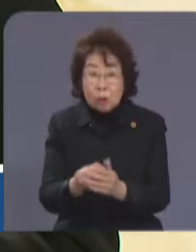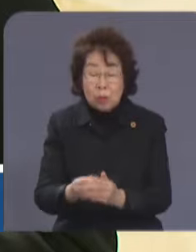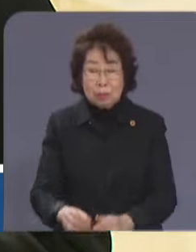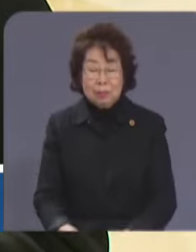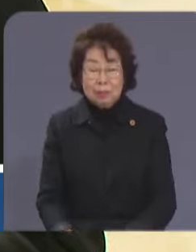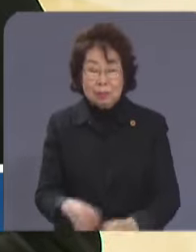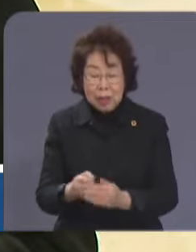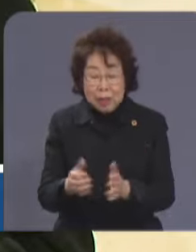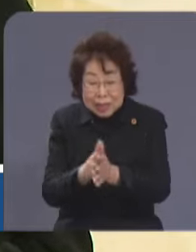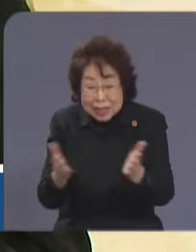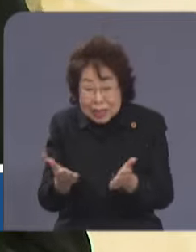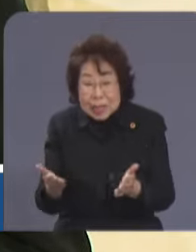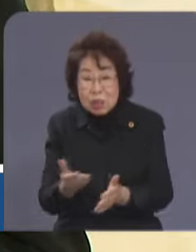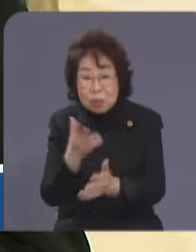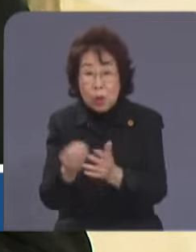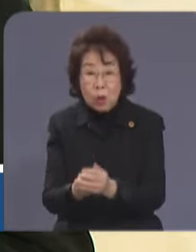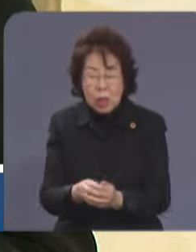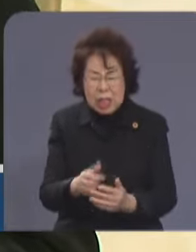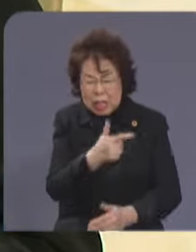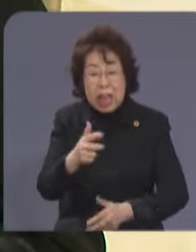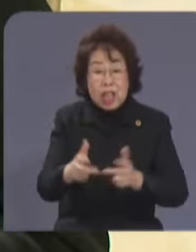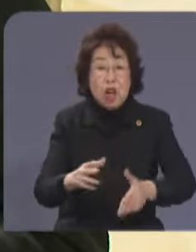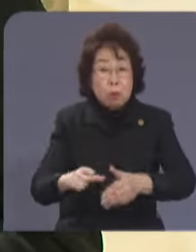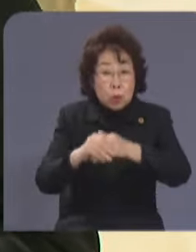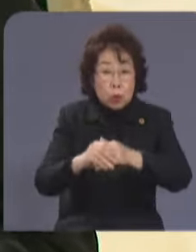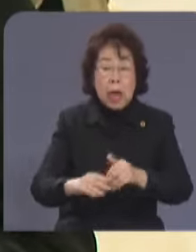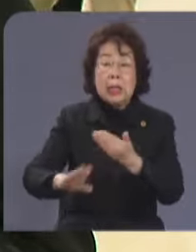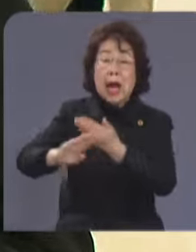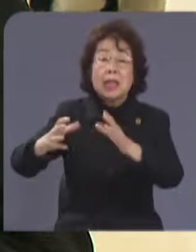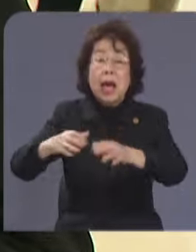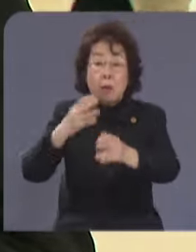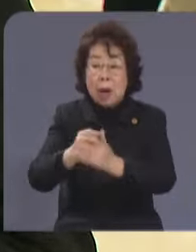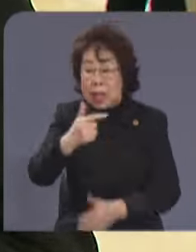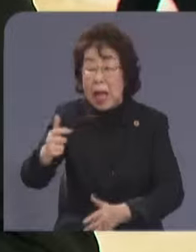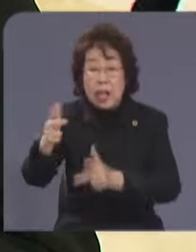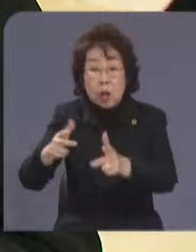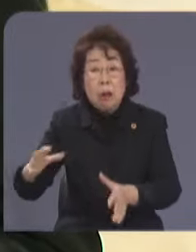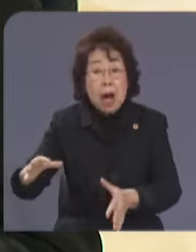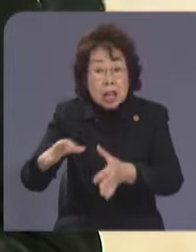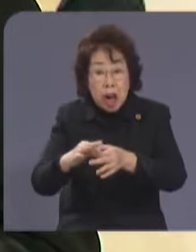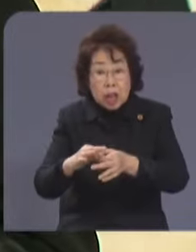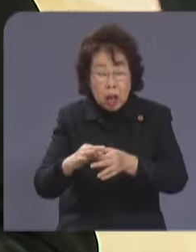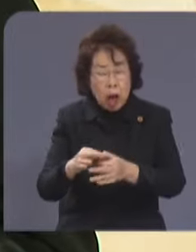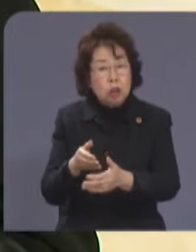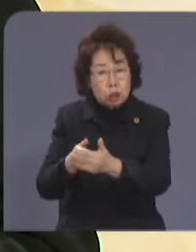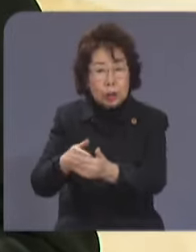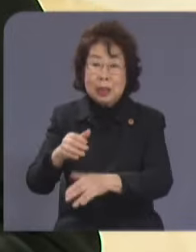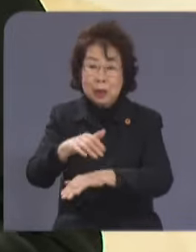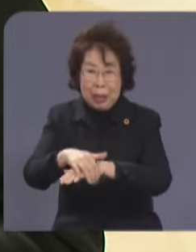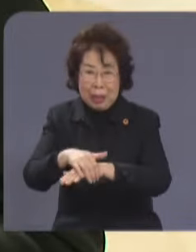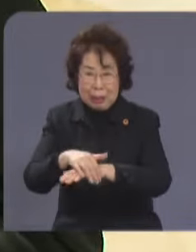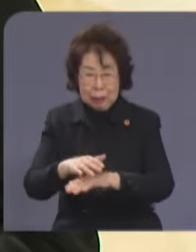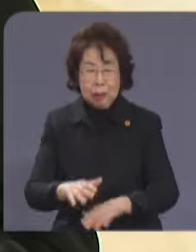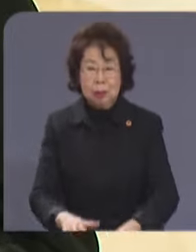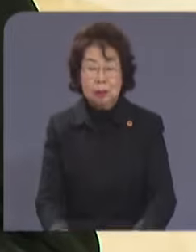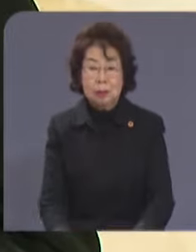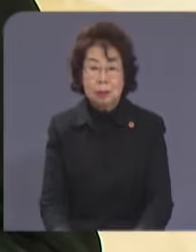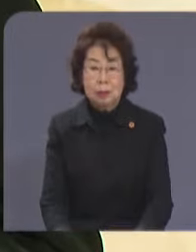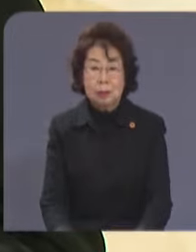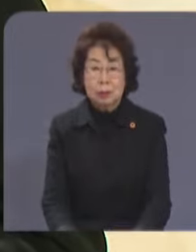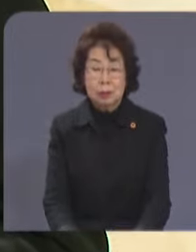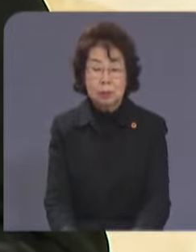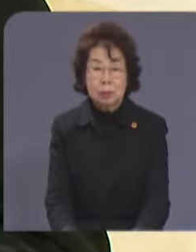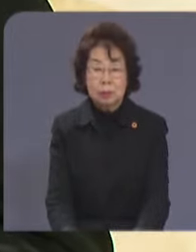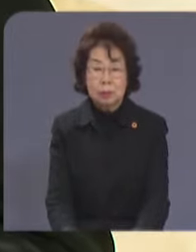부산창조경제혁신센터는 스타트업 기업과 국내 대기업뿐 아니라 해외 대기업과의 연계 사업도 추진하고 있습니다. KBS